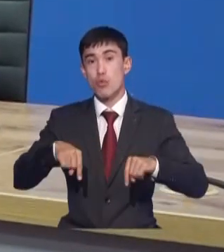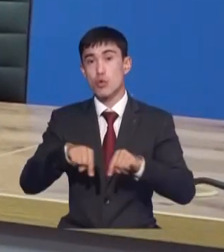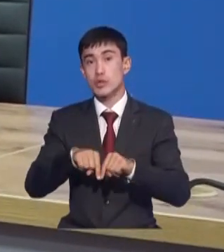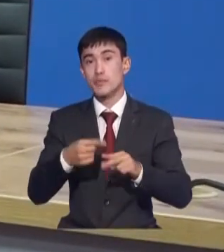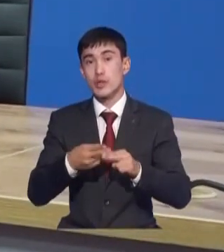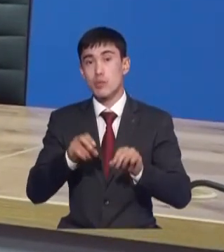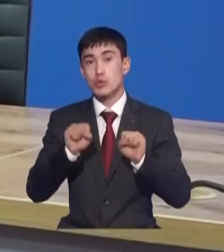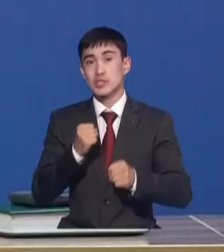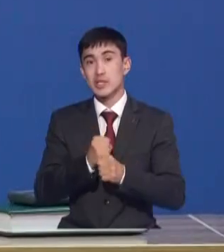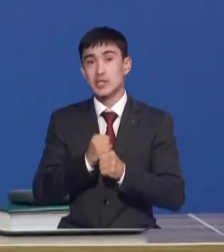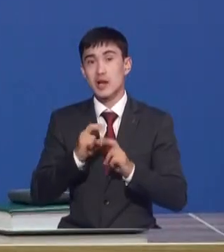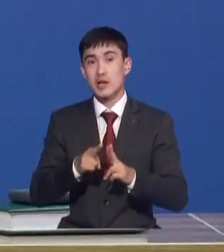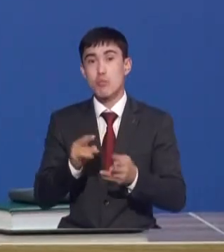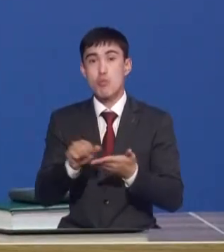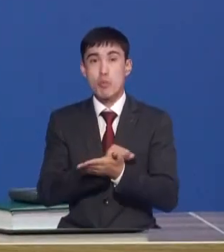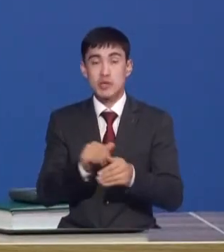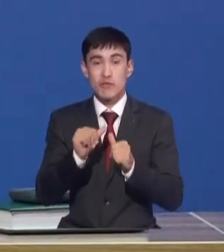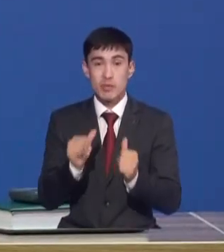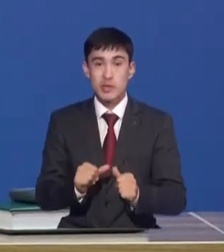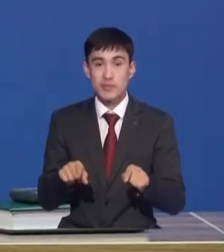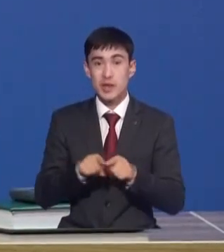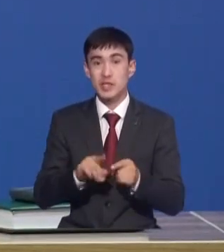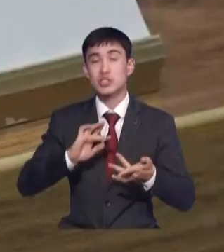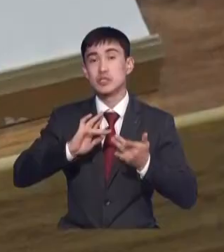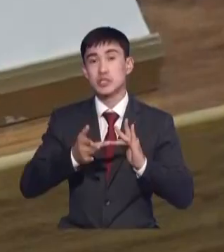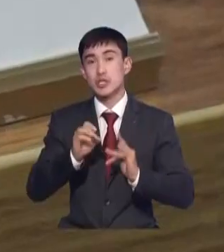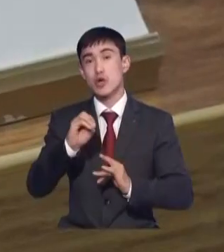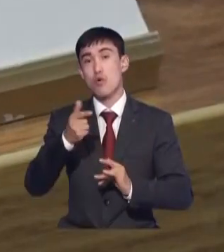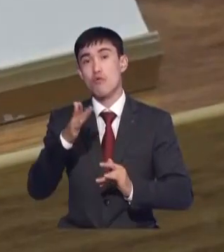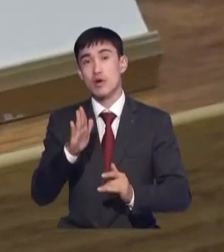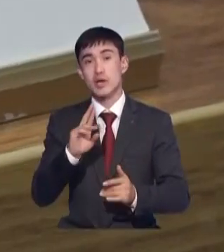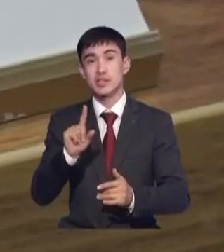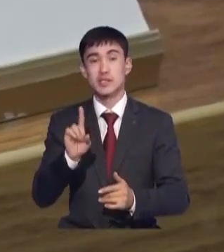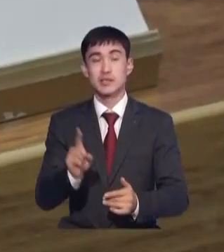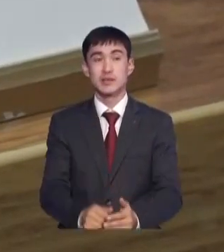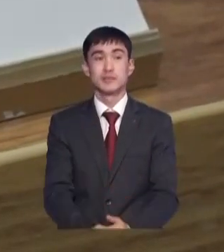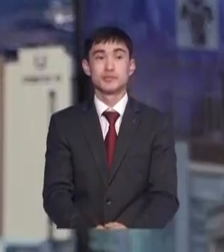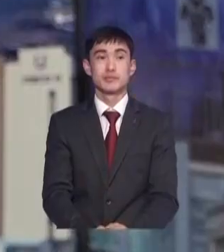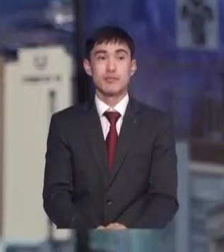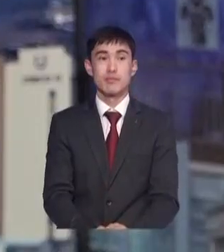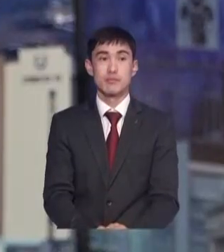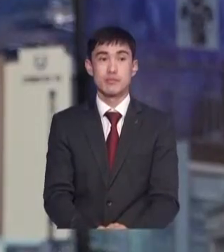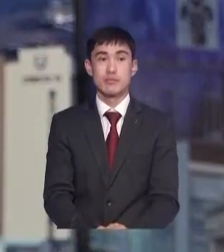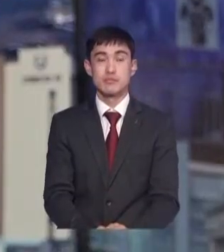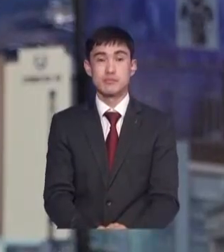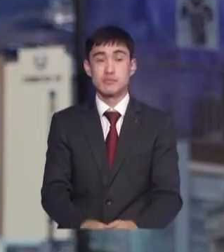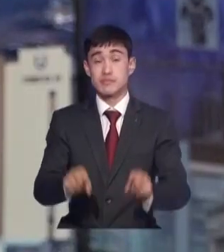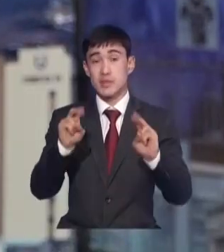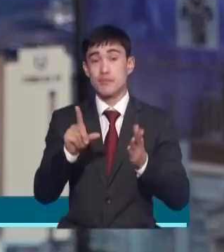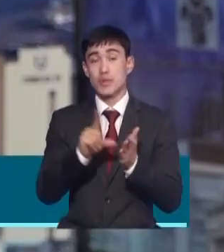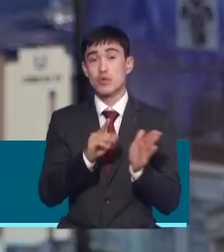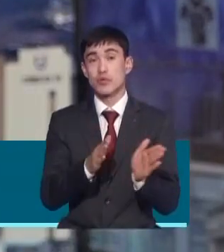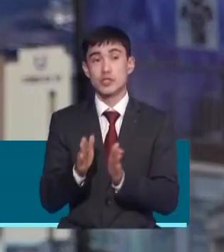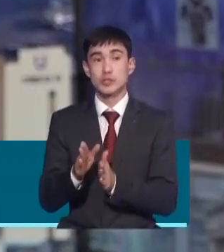налоговый орган. Это можно сделать как в бумажной форме, так и через портал e-gov.kz. Специальный налоговый